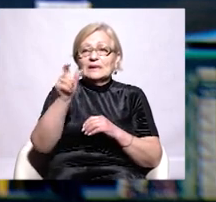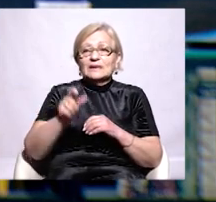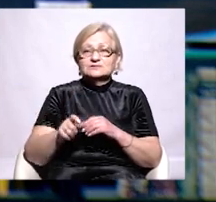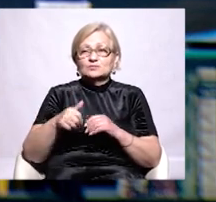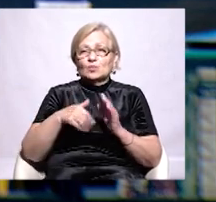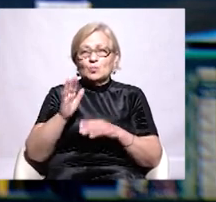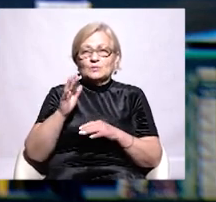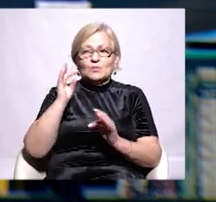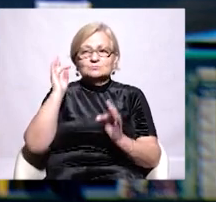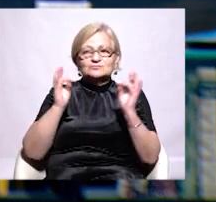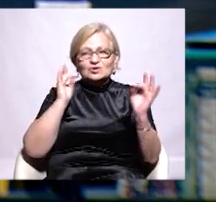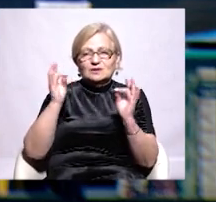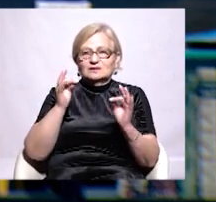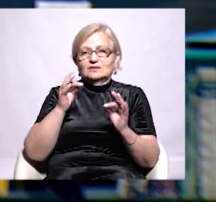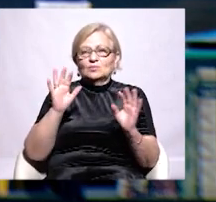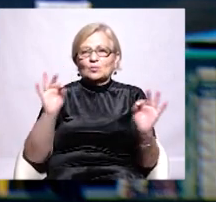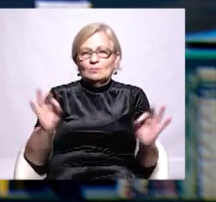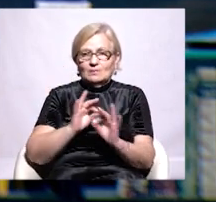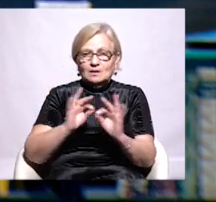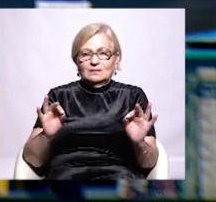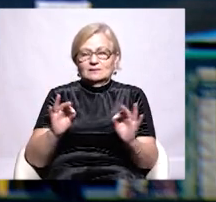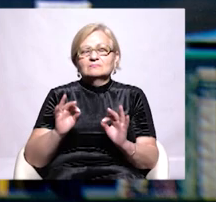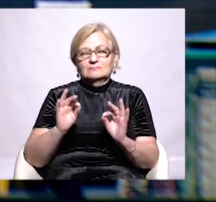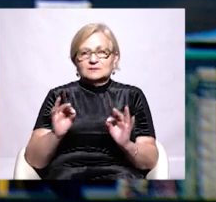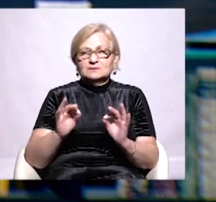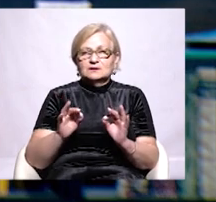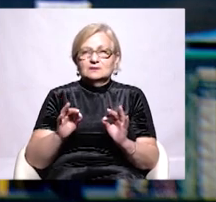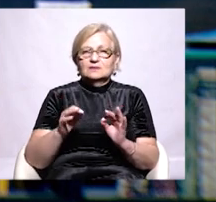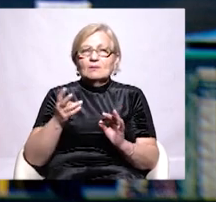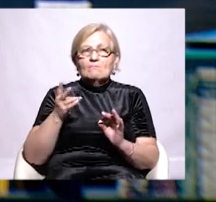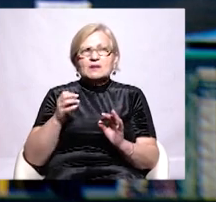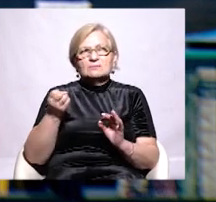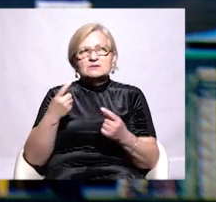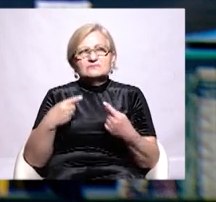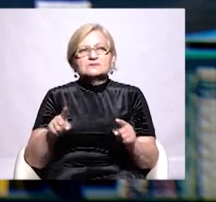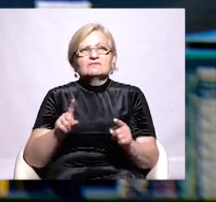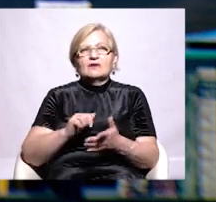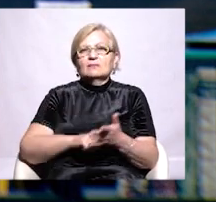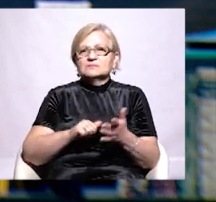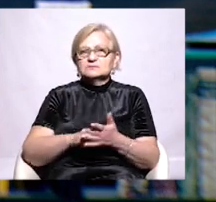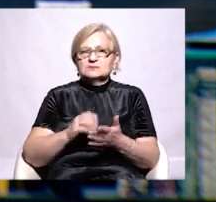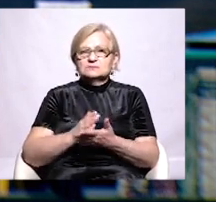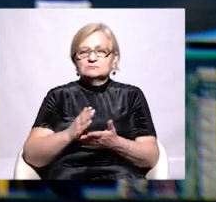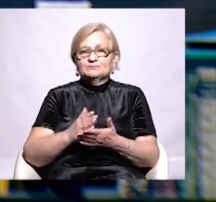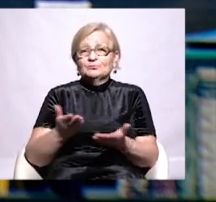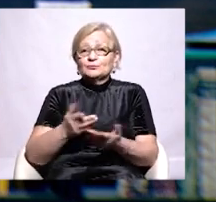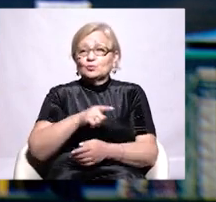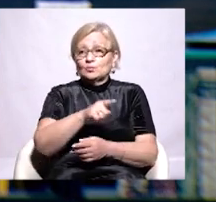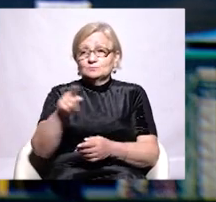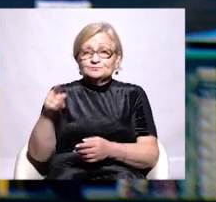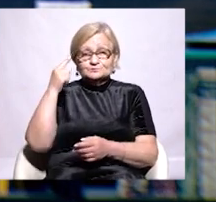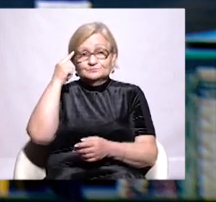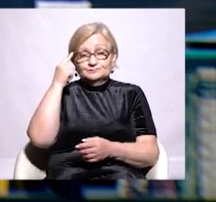ჟღერადი, უფრო მელოდიური გამხდარიყო. მართალიც ხართ, მაგრამ შეიძლება სხვა მიზეზიც არის, არა? Თუ რომელიმე თქვენგანი